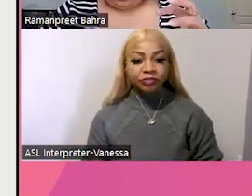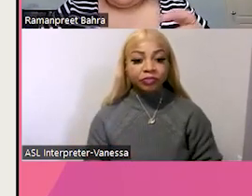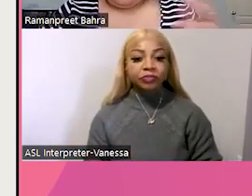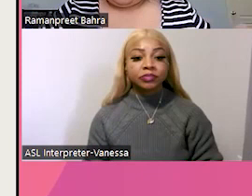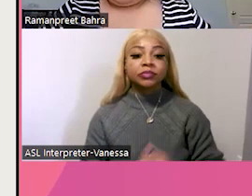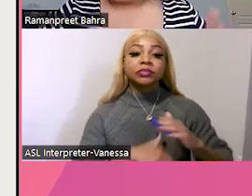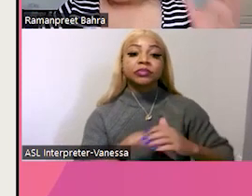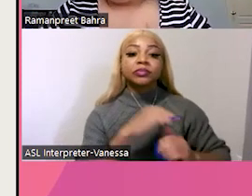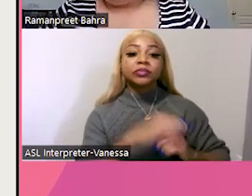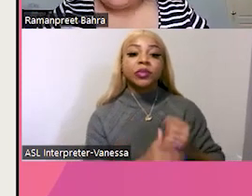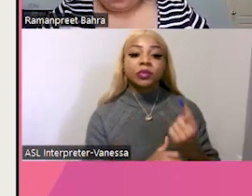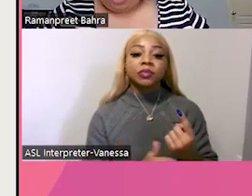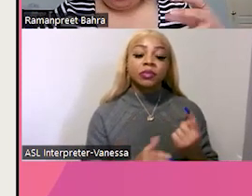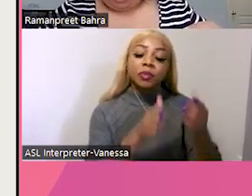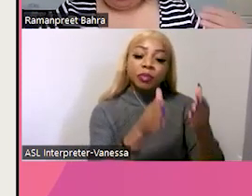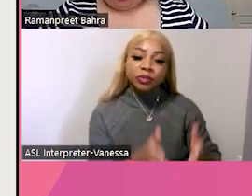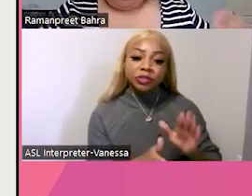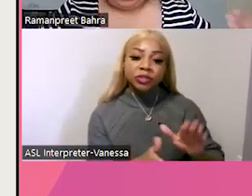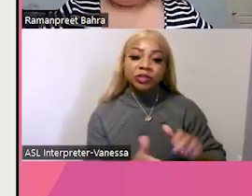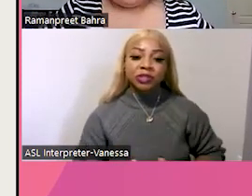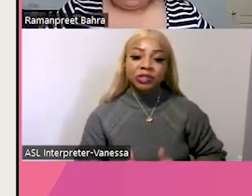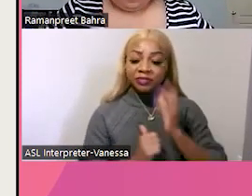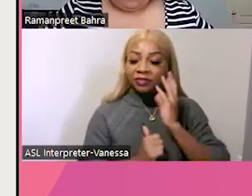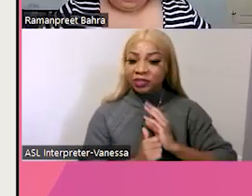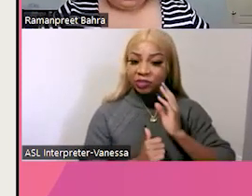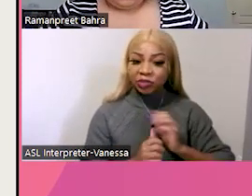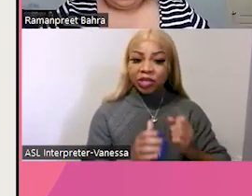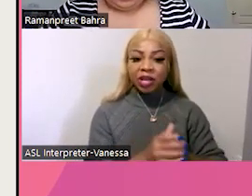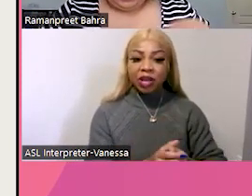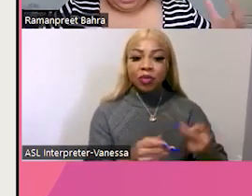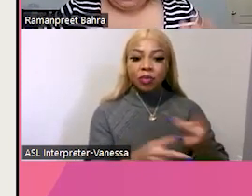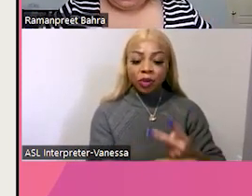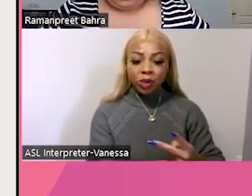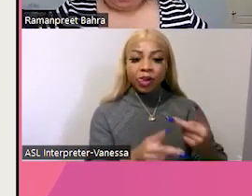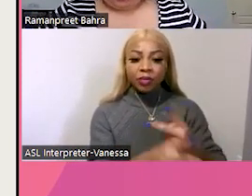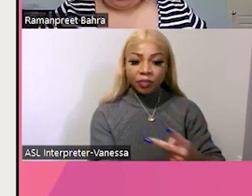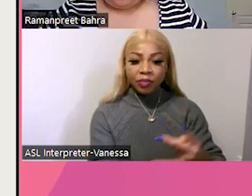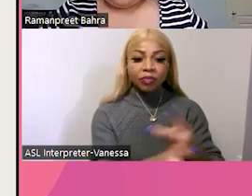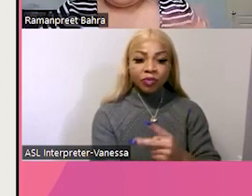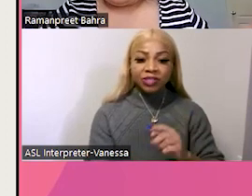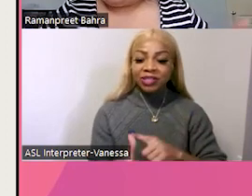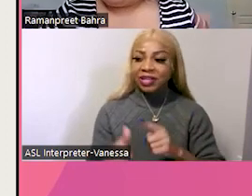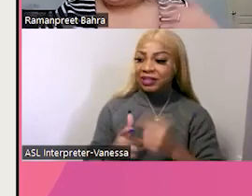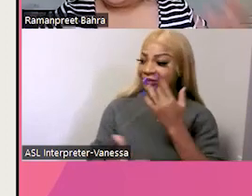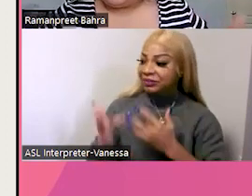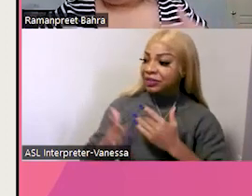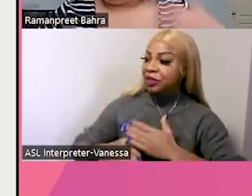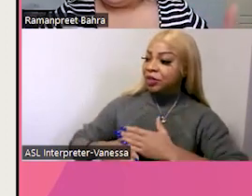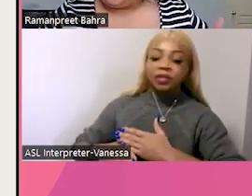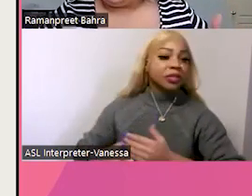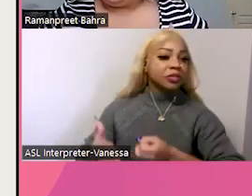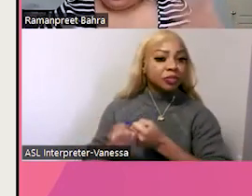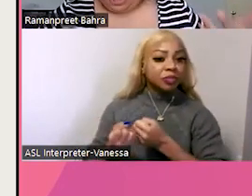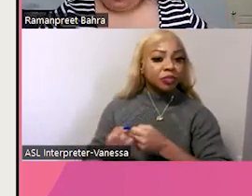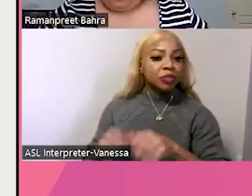discriminatoires, à l'intersection du vécu des personnes, les obstacles donc